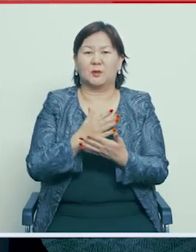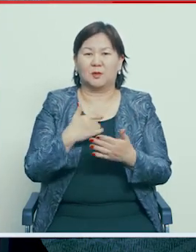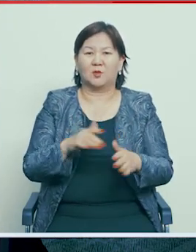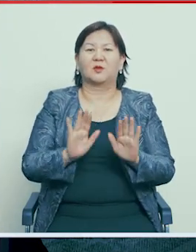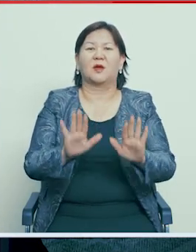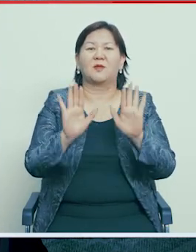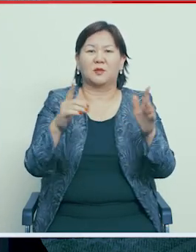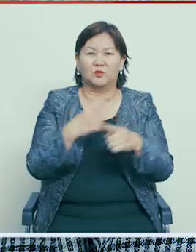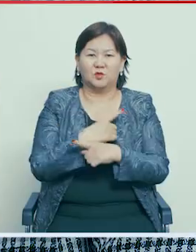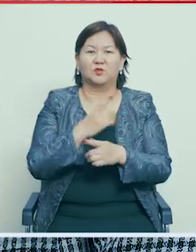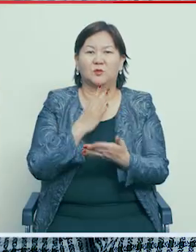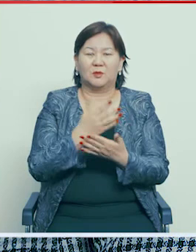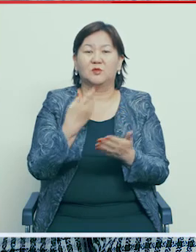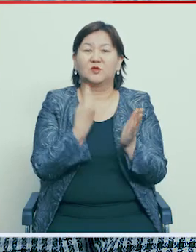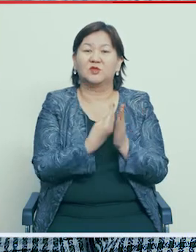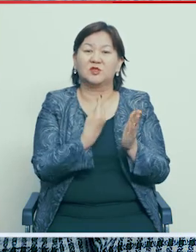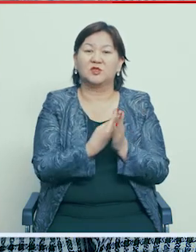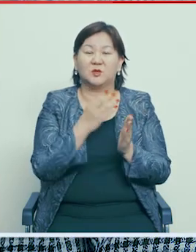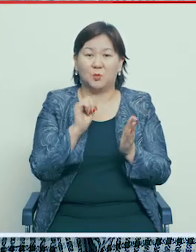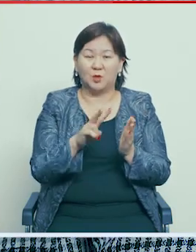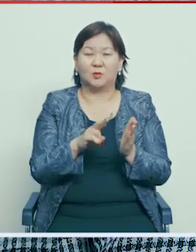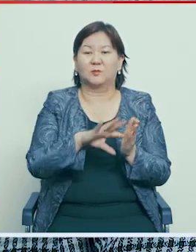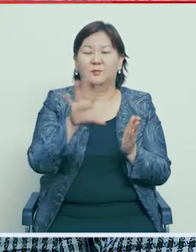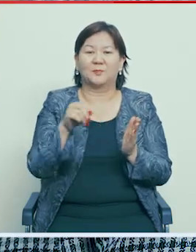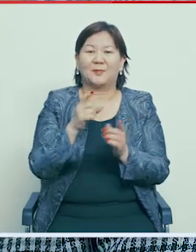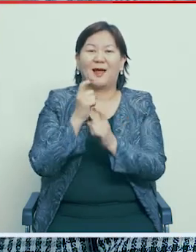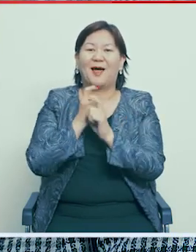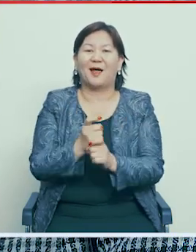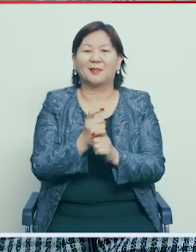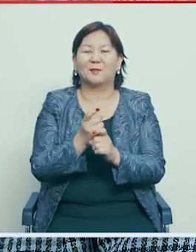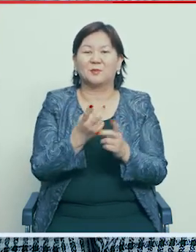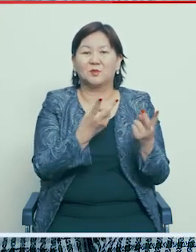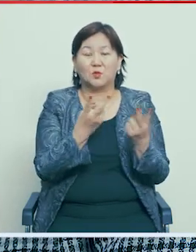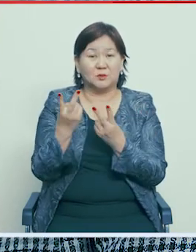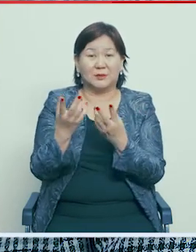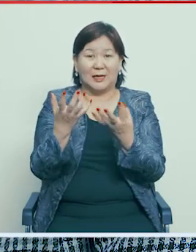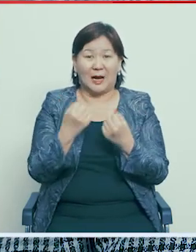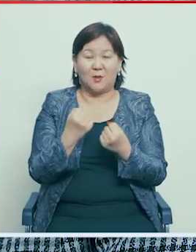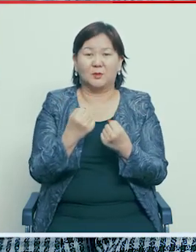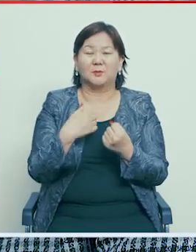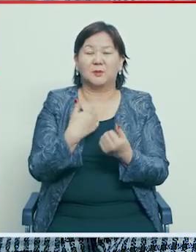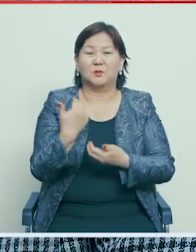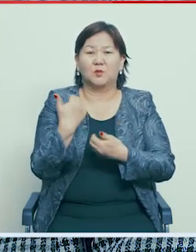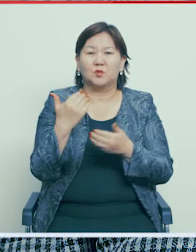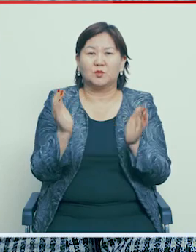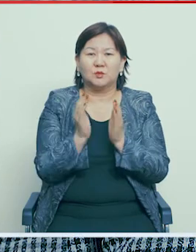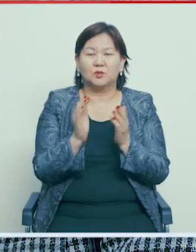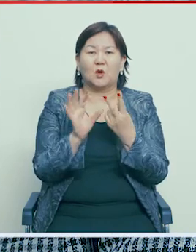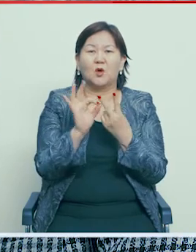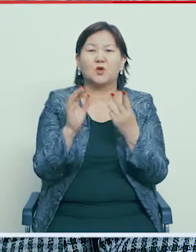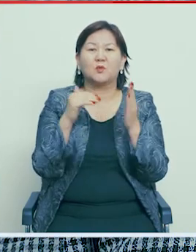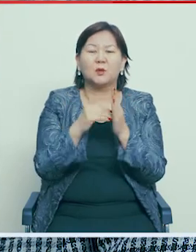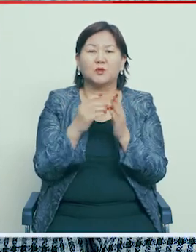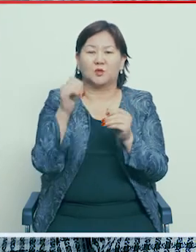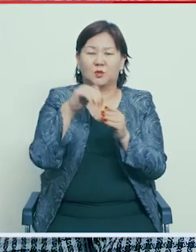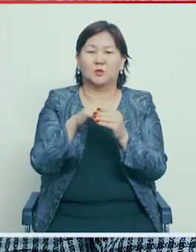зөрчигдөж байгаа. За үүний нэг жишээ бол зүгээр би халамж үйлчлэгээ авах гад одоо тэр тухайн үед нэг миний хүүхд жоохон байхад нэг 20 мянган төгрөгөнд